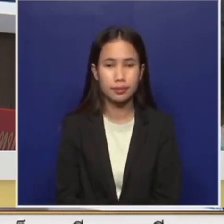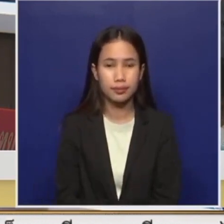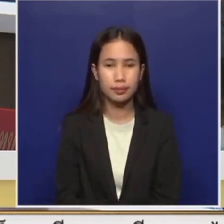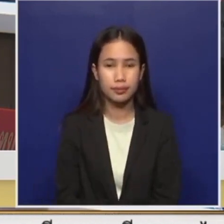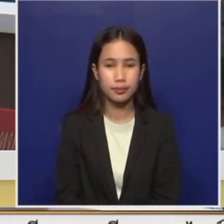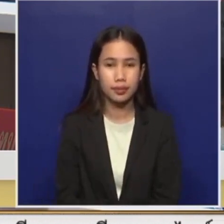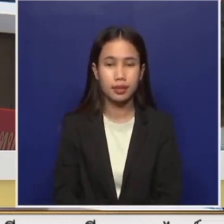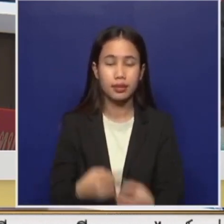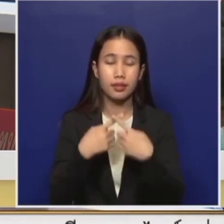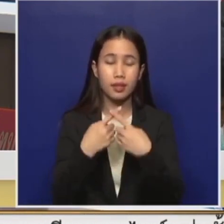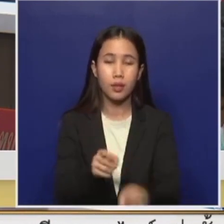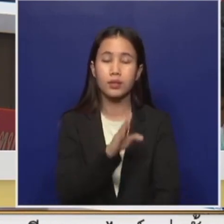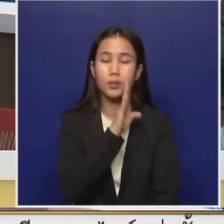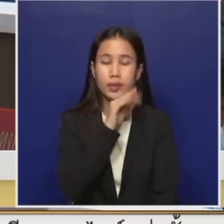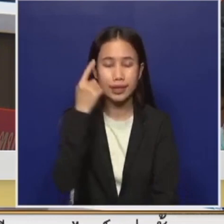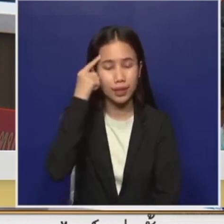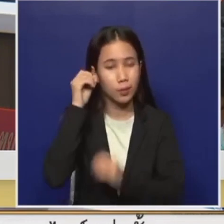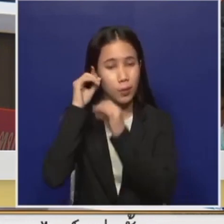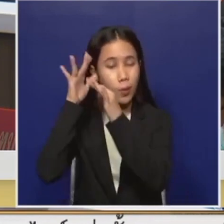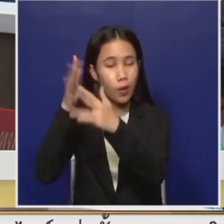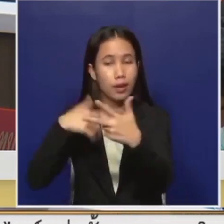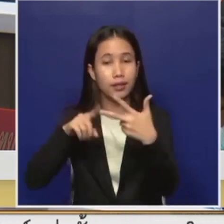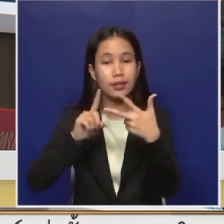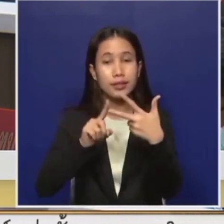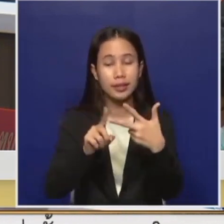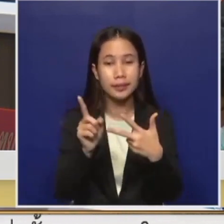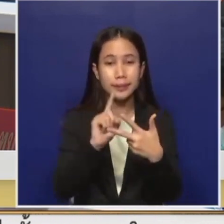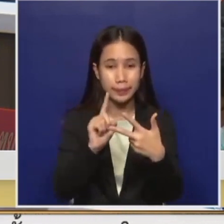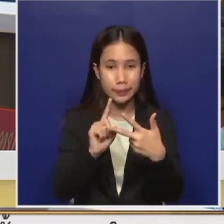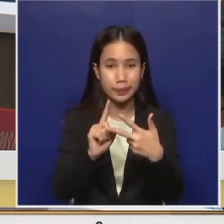แต่ถ้าไม่เป็อย่างนั้นครับความหวงอัที่สามของเรา